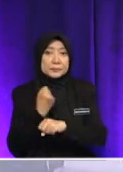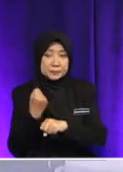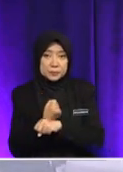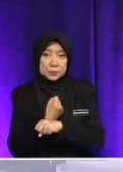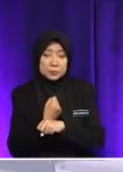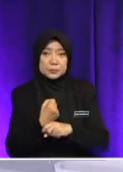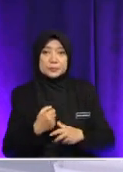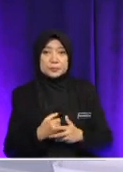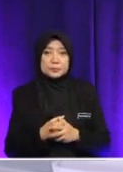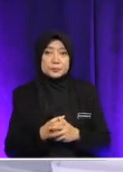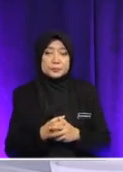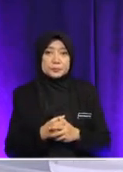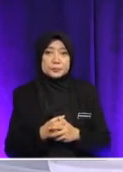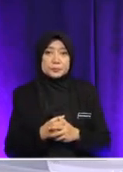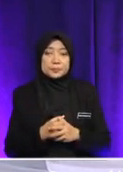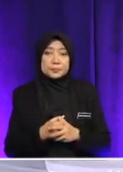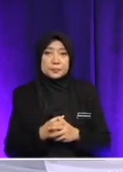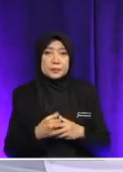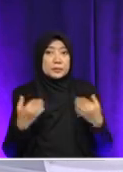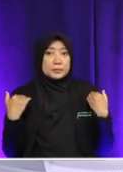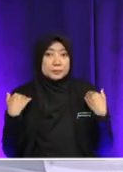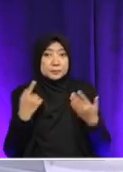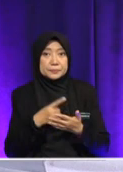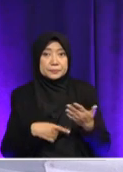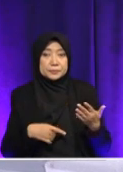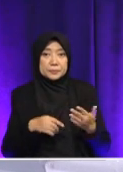oke yang sebelah sana kita ada yaitu